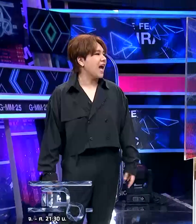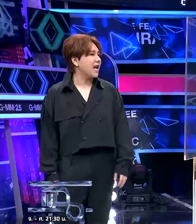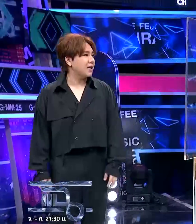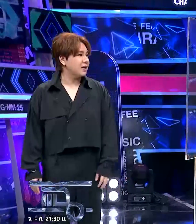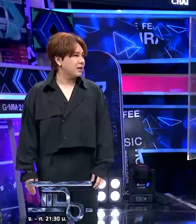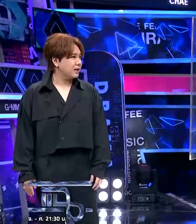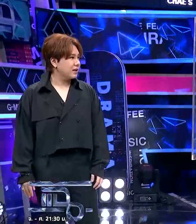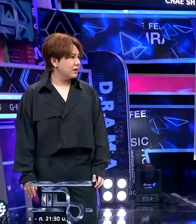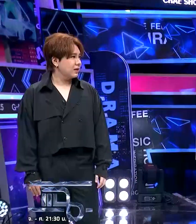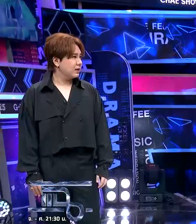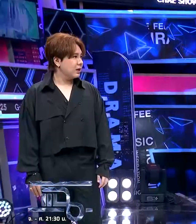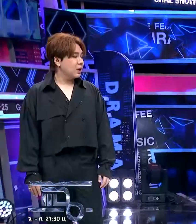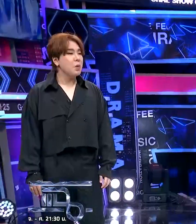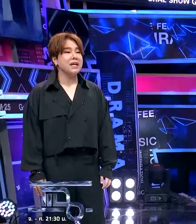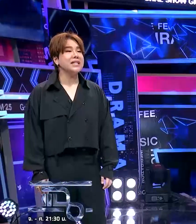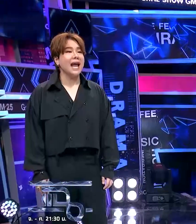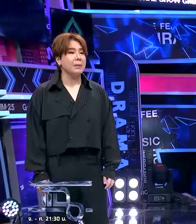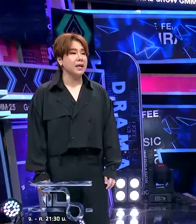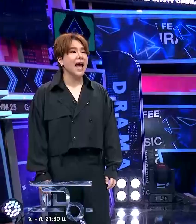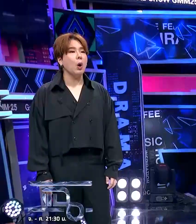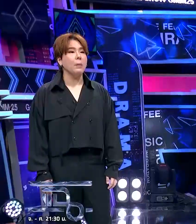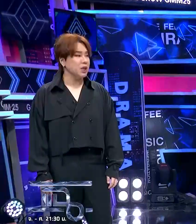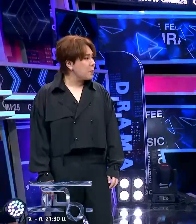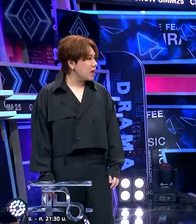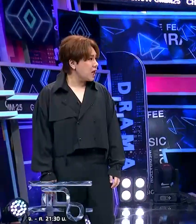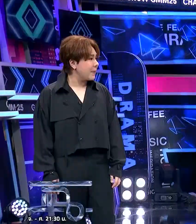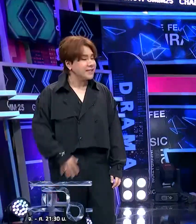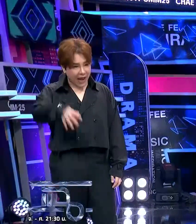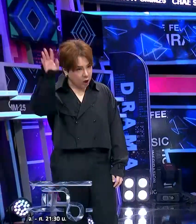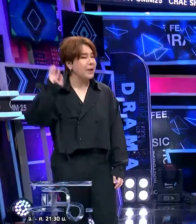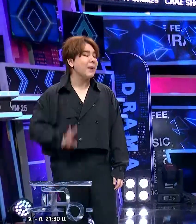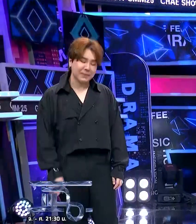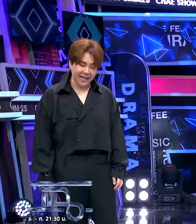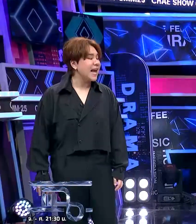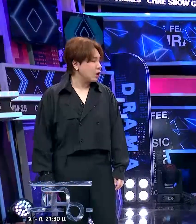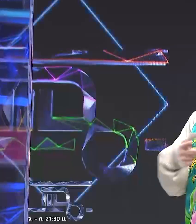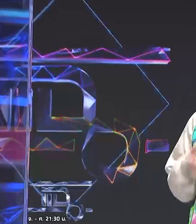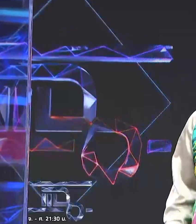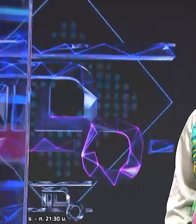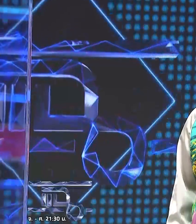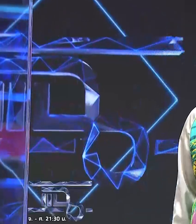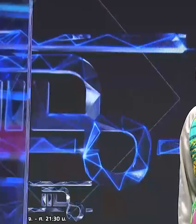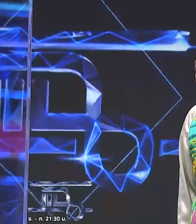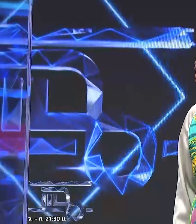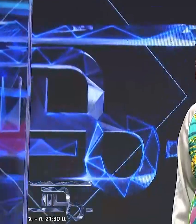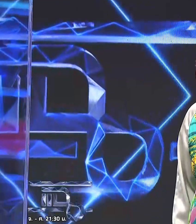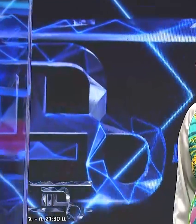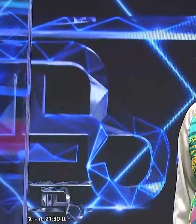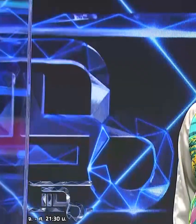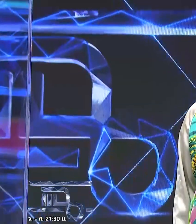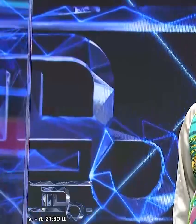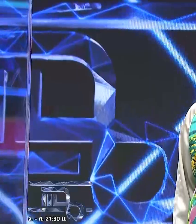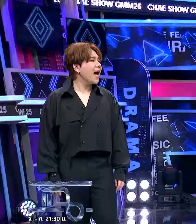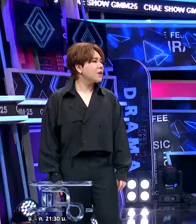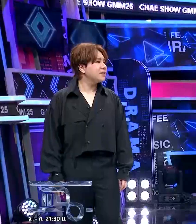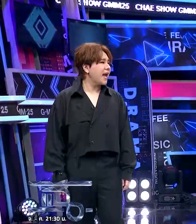นอะไรยังไง แล้วปกติทำนมเขาทำเท่าไหร ่ก็มีตั้งแต่หลักหมื่นห้าหกหมื่นก็มีเป็นแสนก็เป็นแบบหลายแสนก็มี นางบอกข้างละสองแสนหรือสองข้างสอง